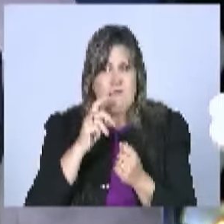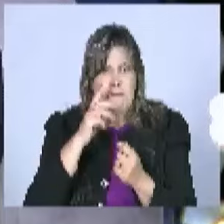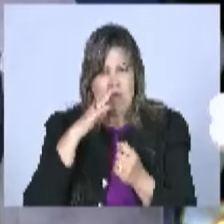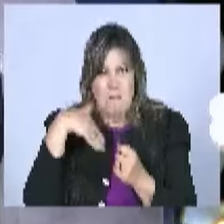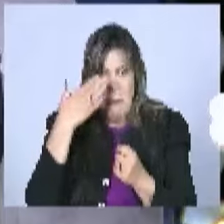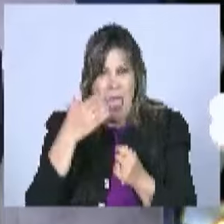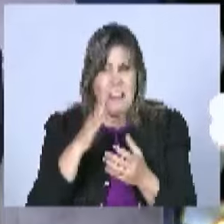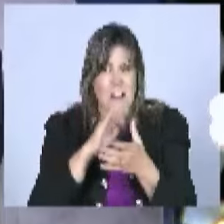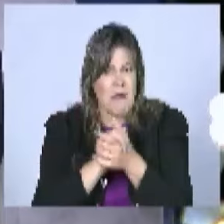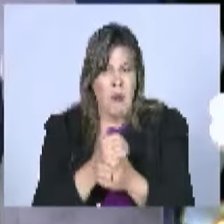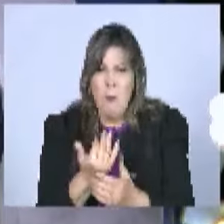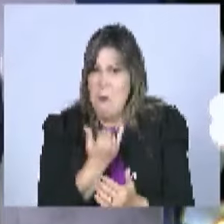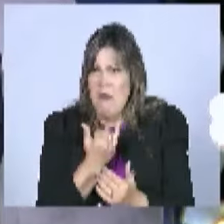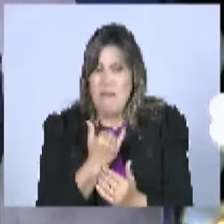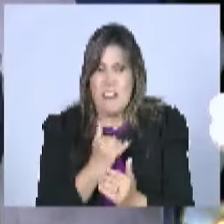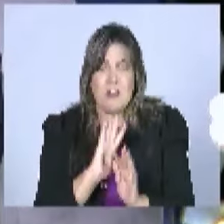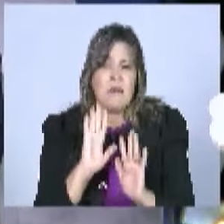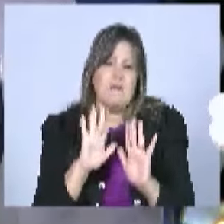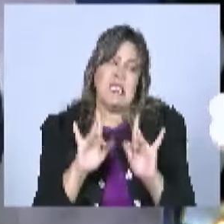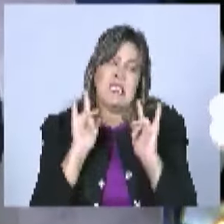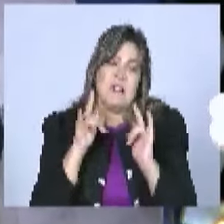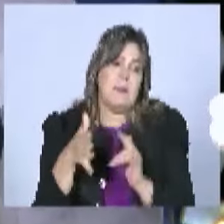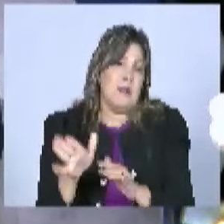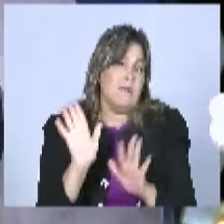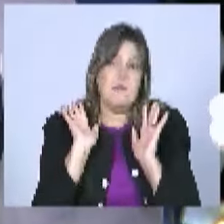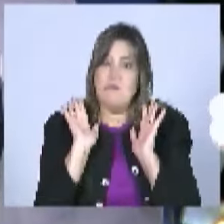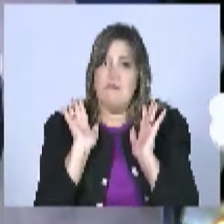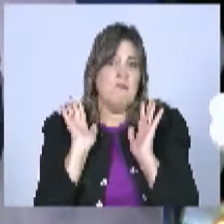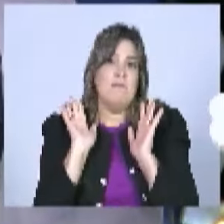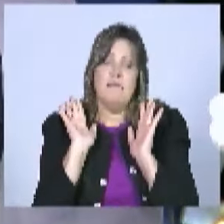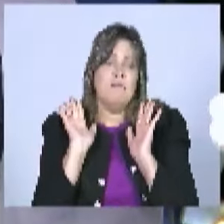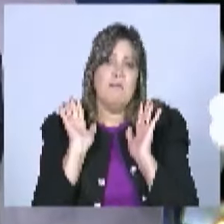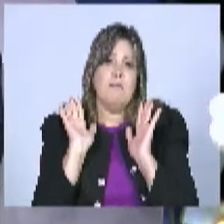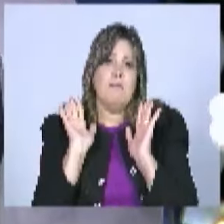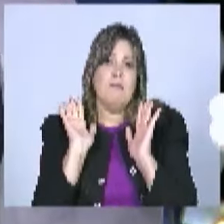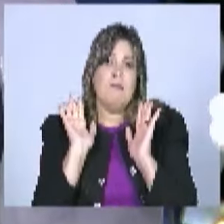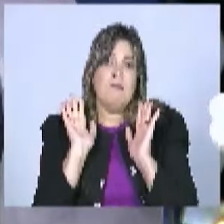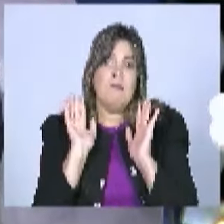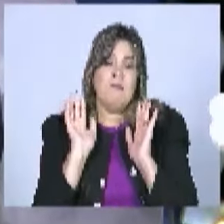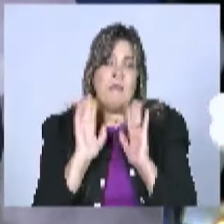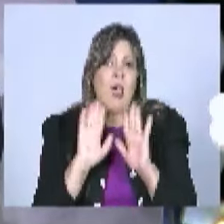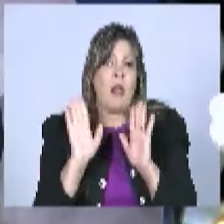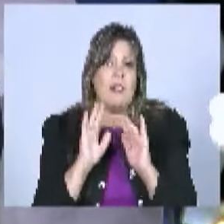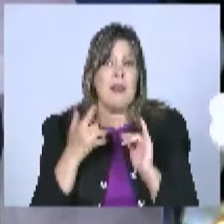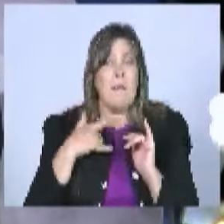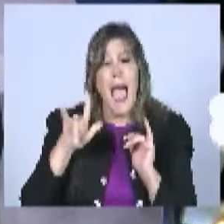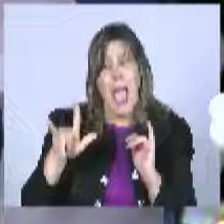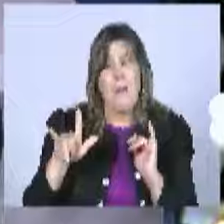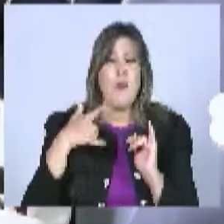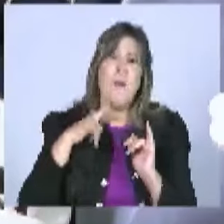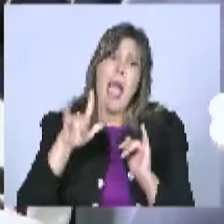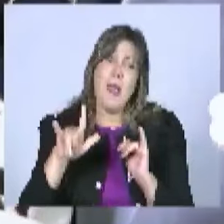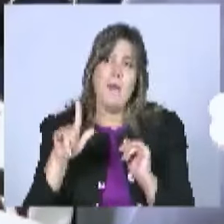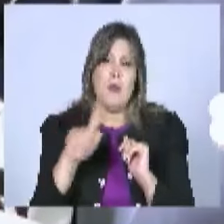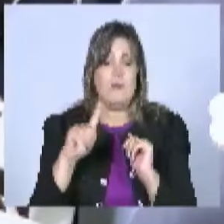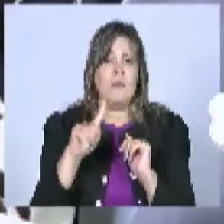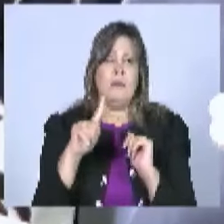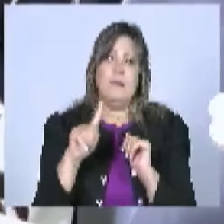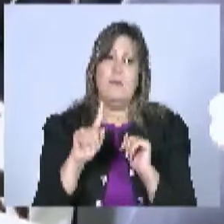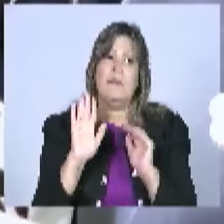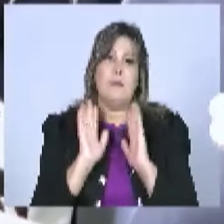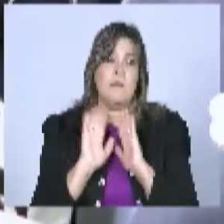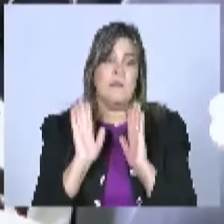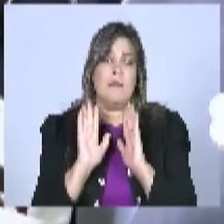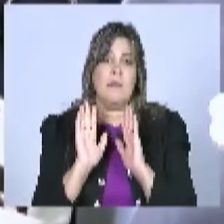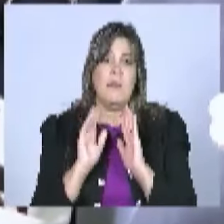معاهم ريحي نفسك ودوري على سكه تانيه غير وهم بقى ان انا هقفل على نفسي وماحدش له دعوه بيا